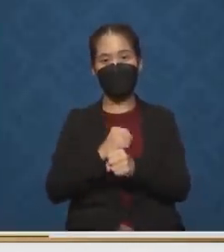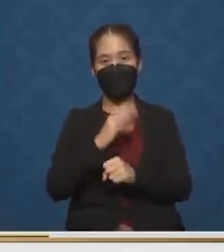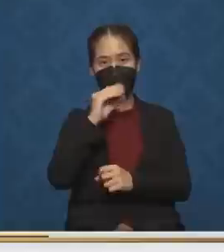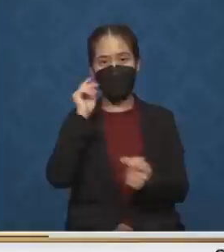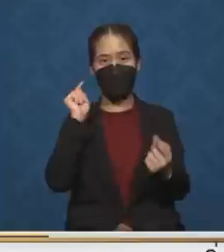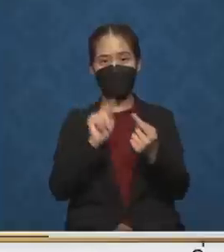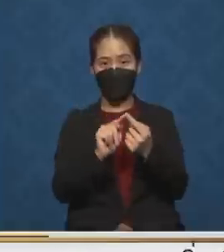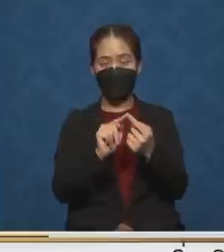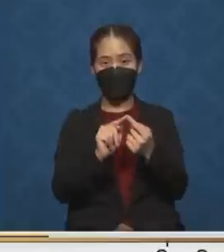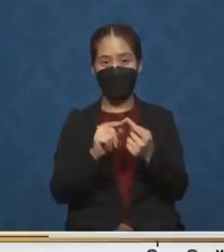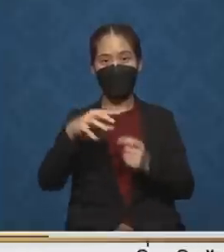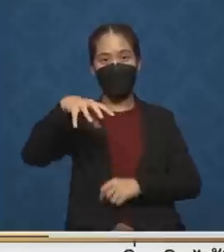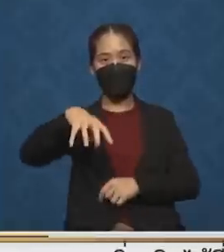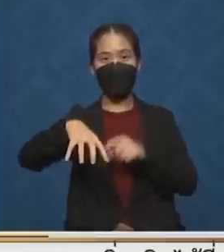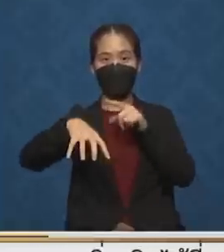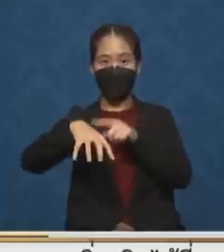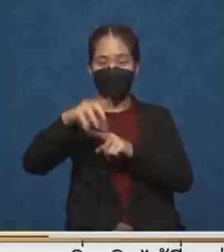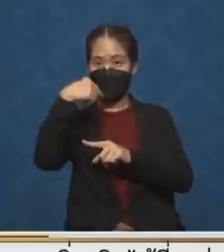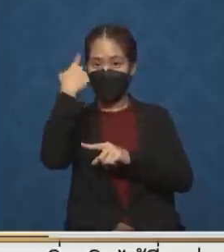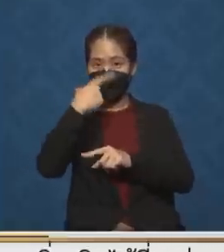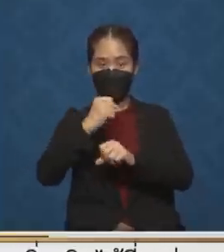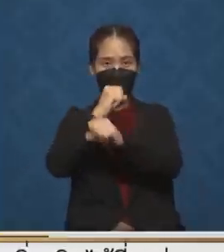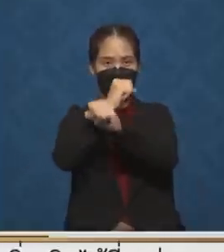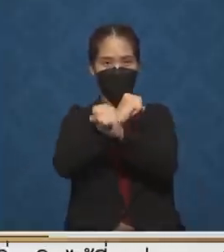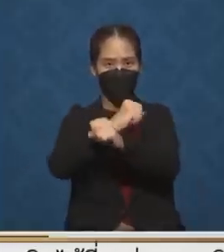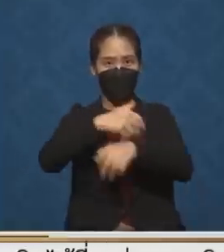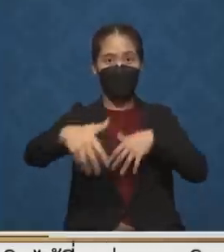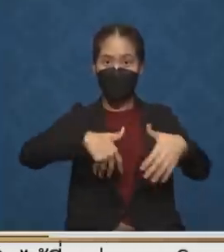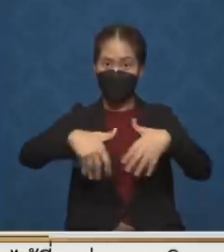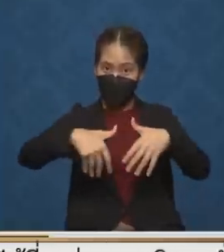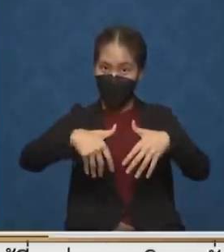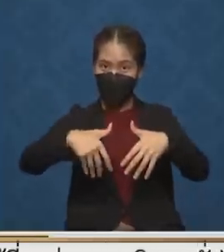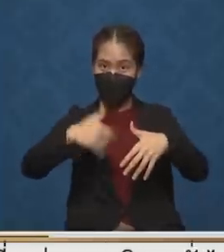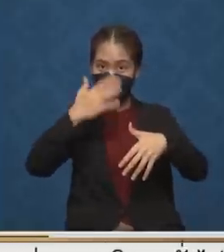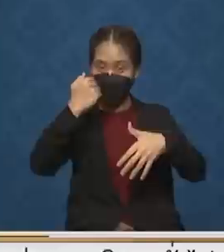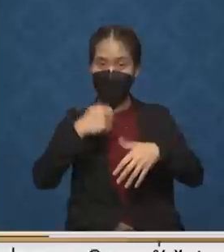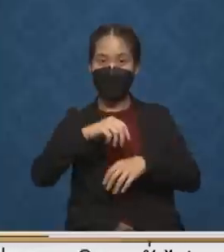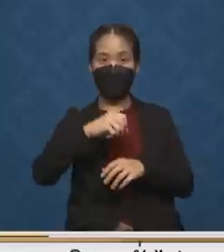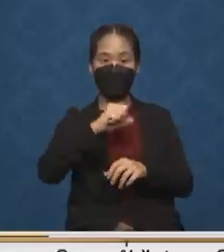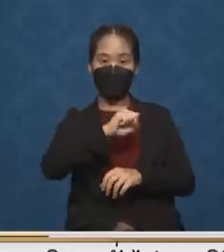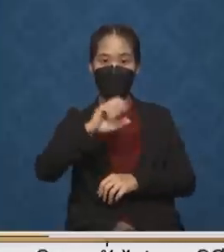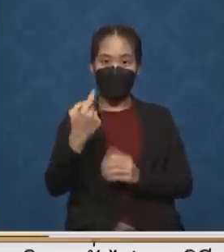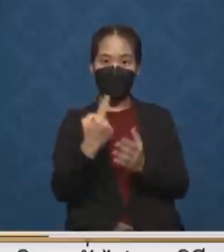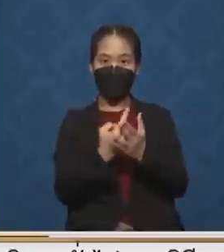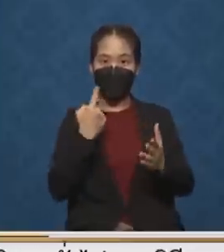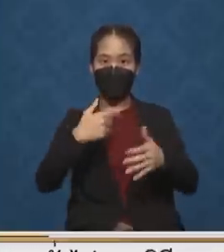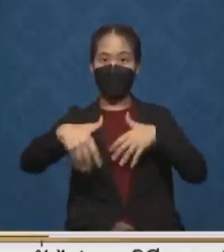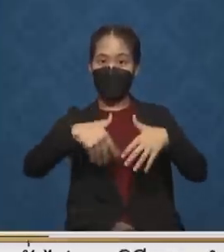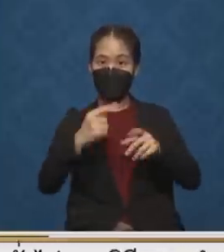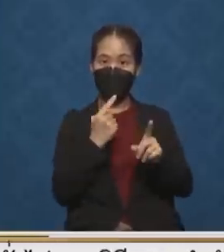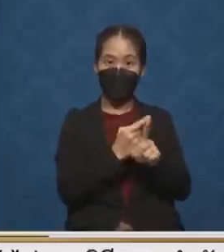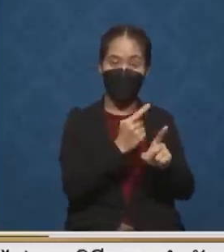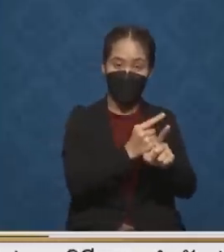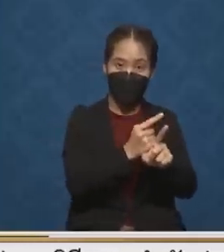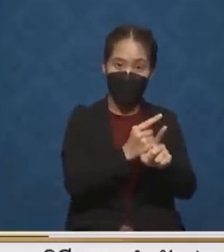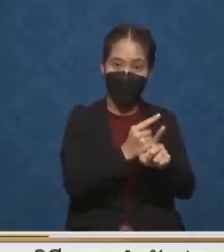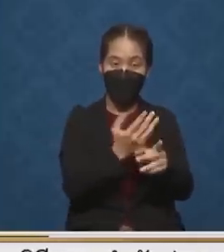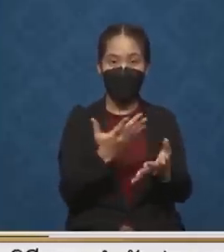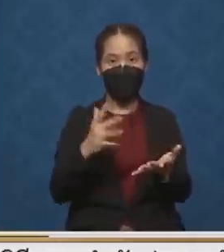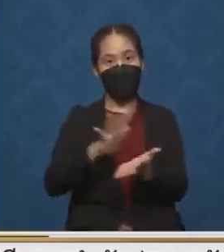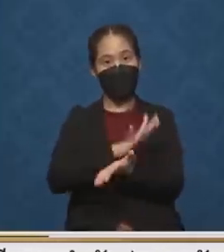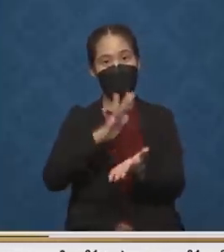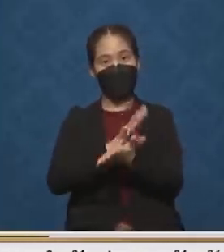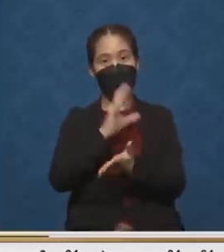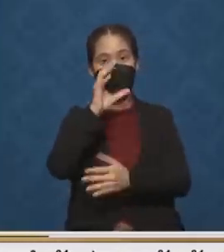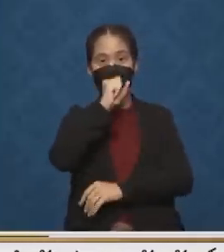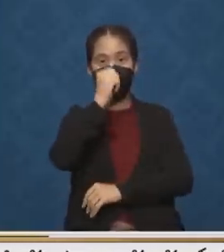าหน่วยงานทจะมาปกป้องประชาชนท่านติดตามตัแทนประชาชนแบบนี้ละครับเอกสารที่หุดออกมาก็เพระค